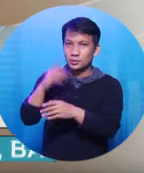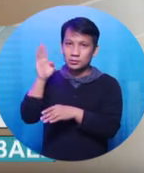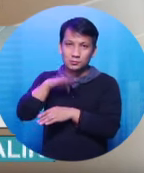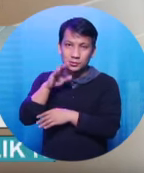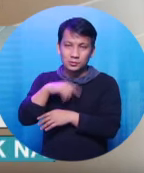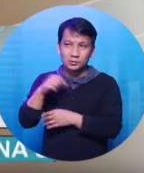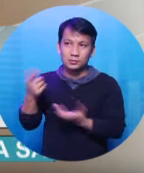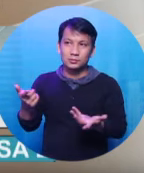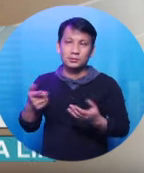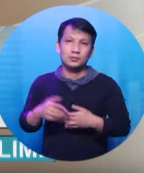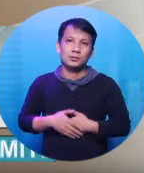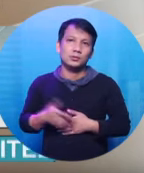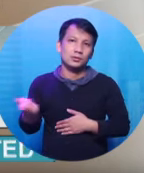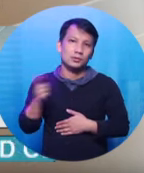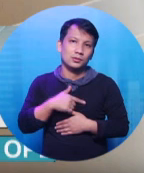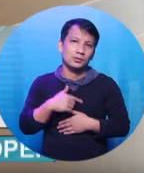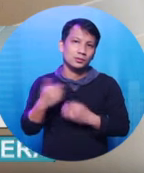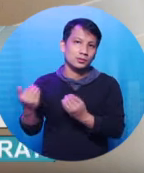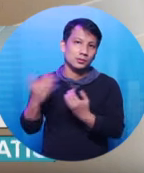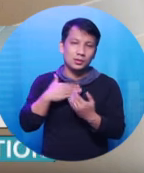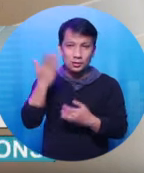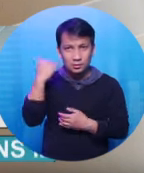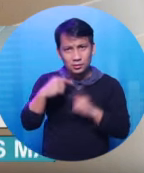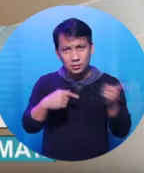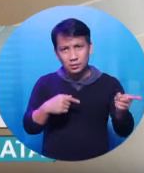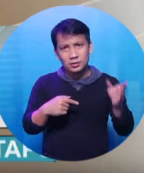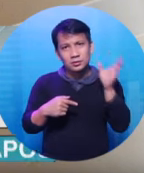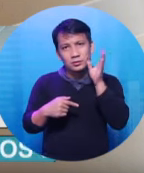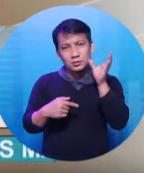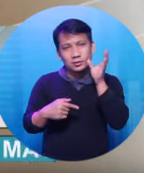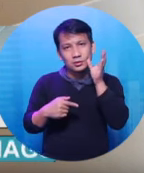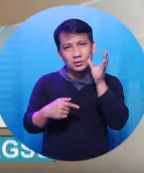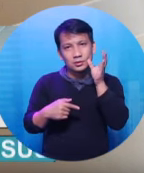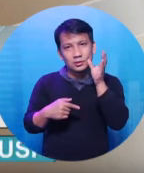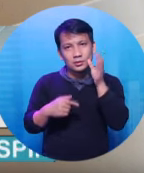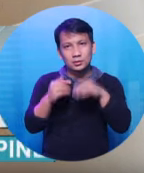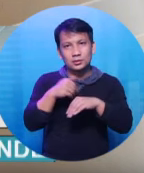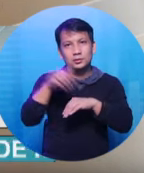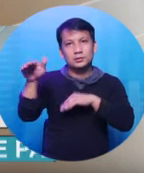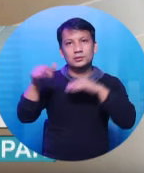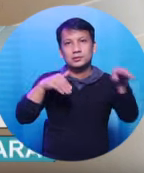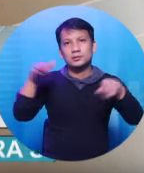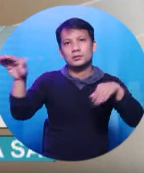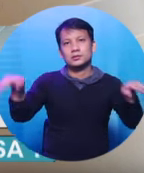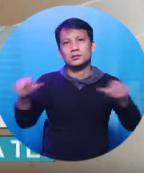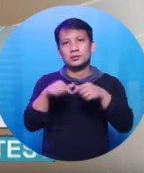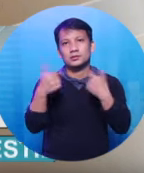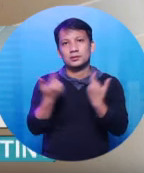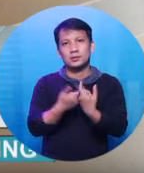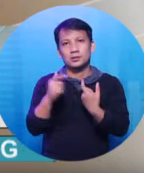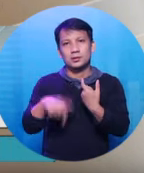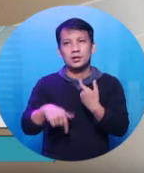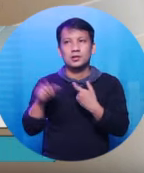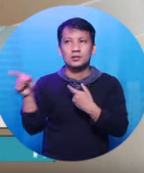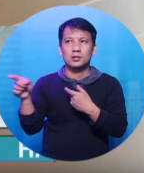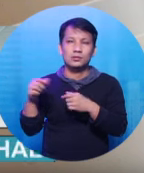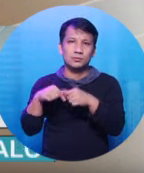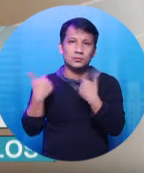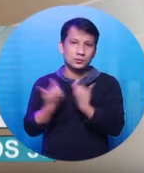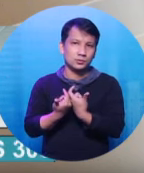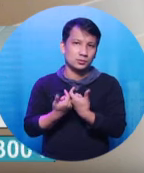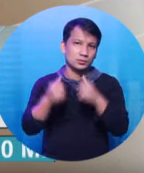ko. Hanggang doon po umabot. Dahil ito pong si Carla, pinag-share sa mga groups na kinabibilangan niya. May